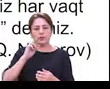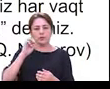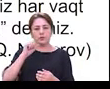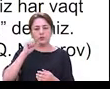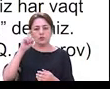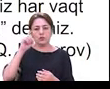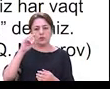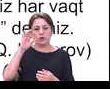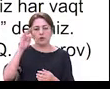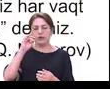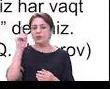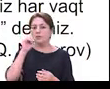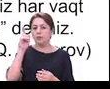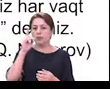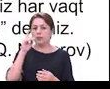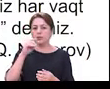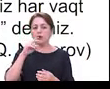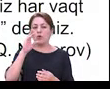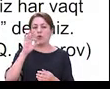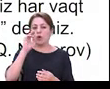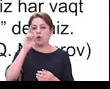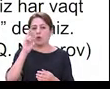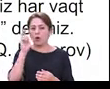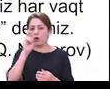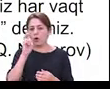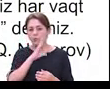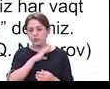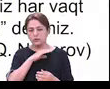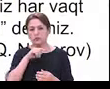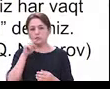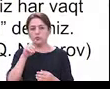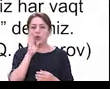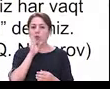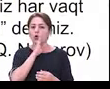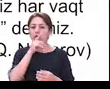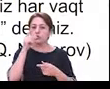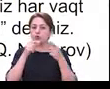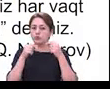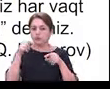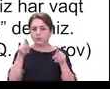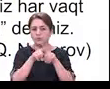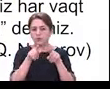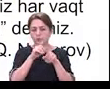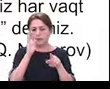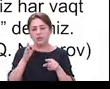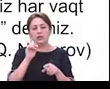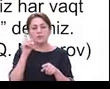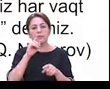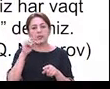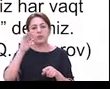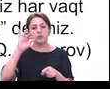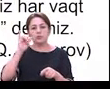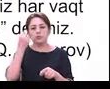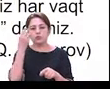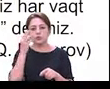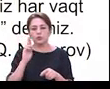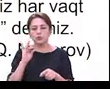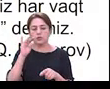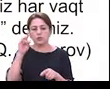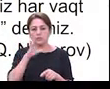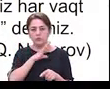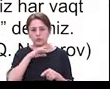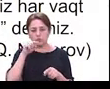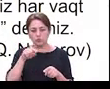Jahonda nimaiki oq bo'lsa, unga ona suti timsol. Nimaiki jo'shqin bo'lsa, unga ham